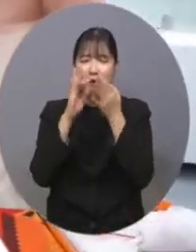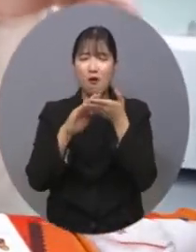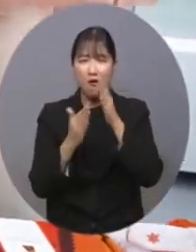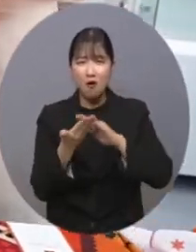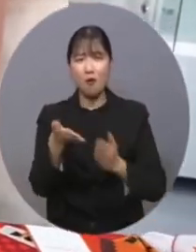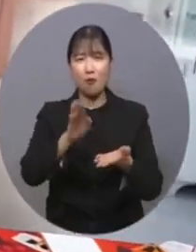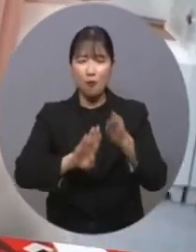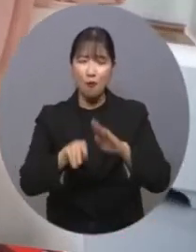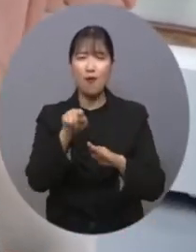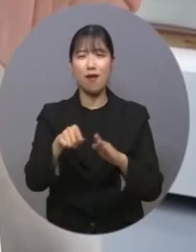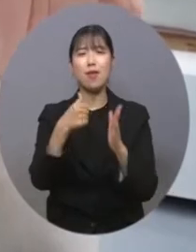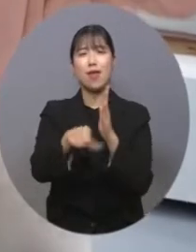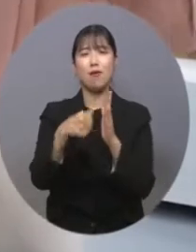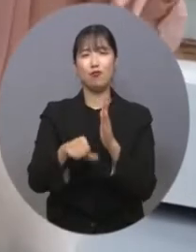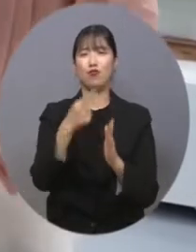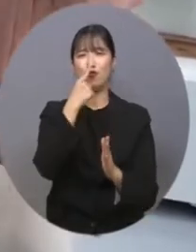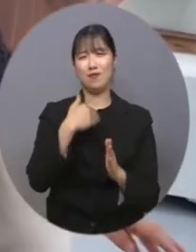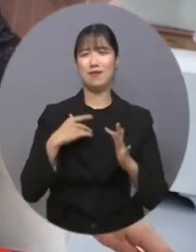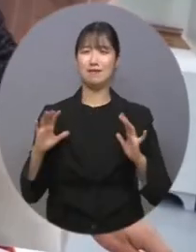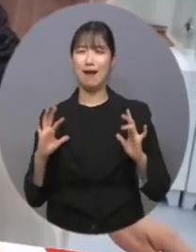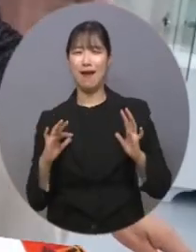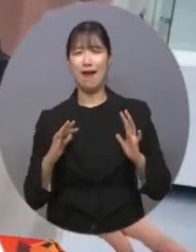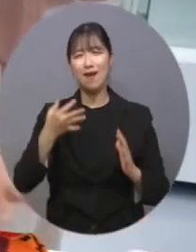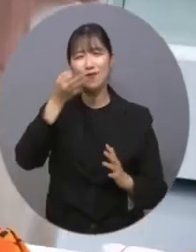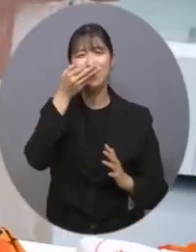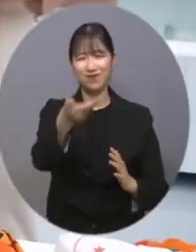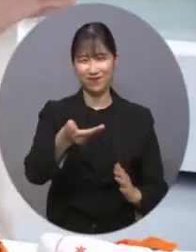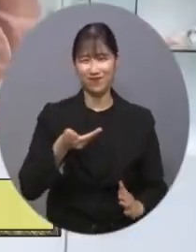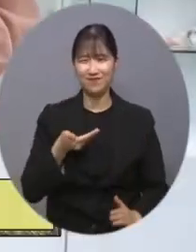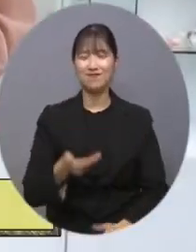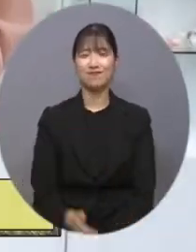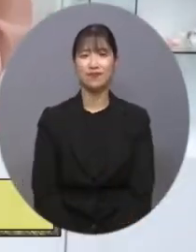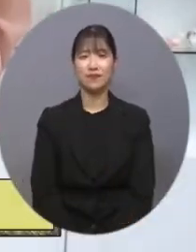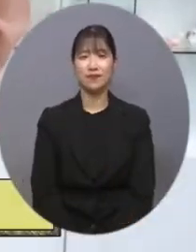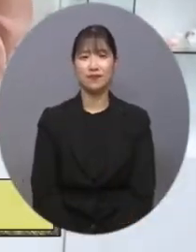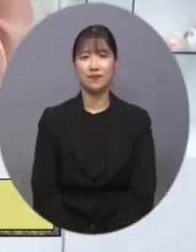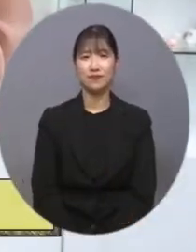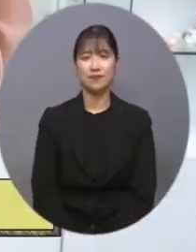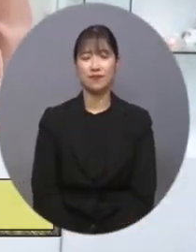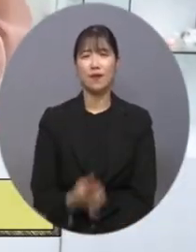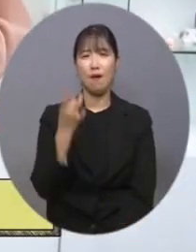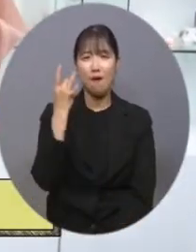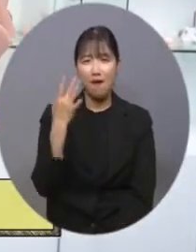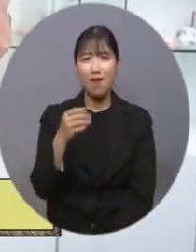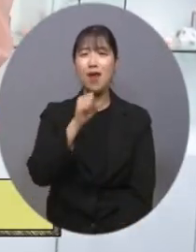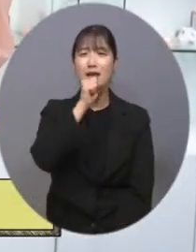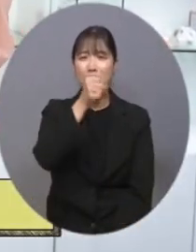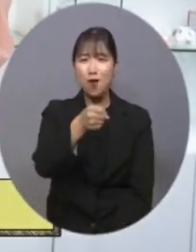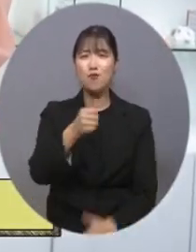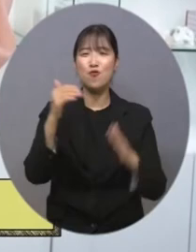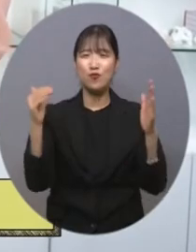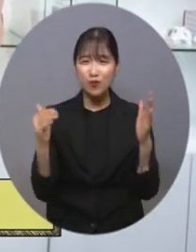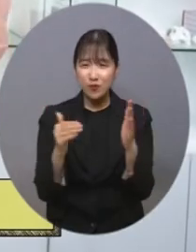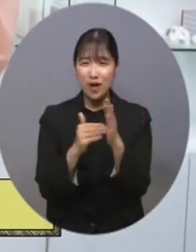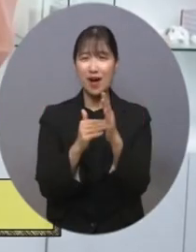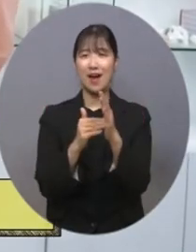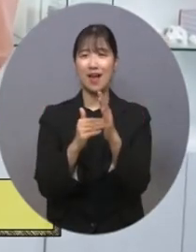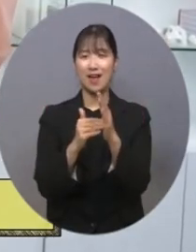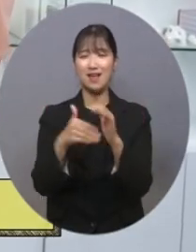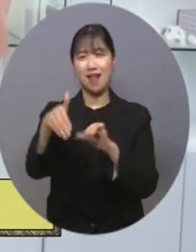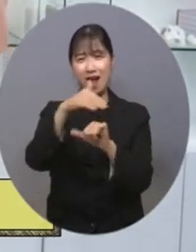만든 제품이 자랑스러워 저희에게 자랑을 하시네요. 네, 원래 인터뷰를 마치고